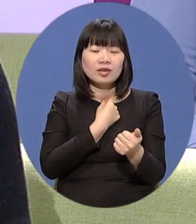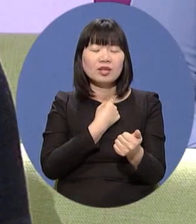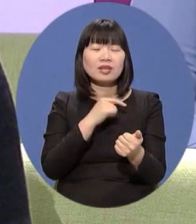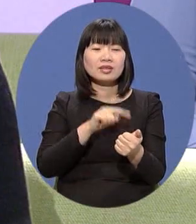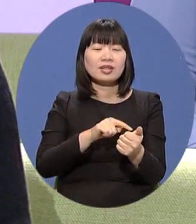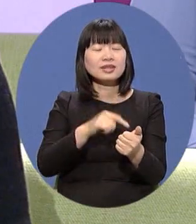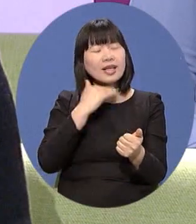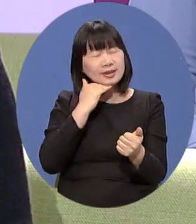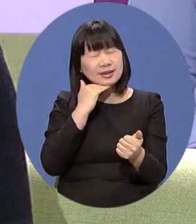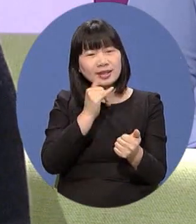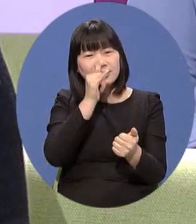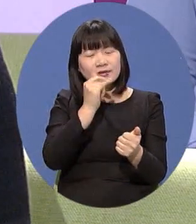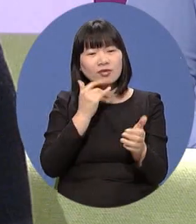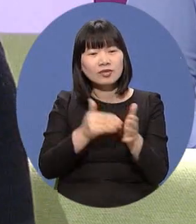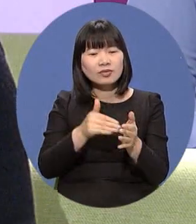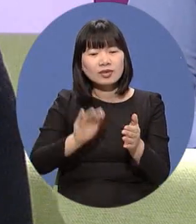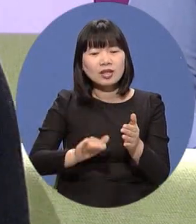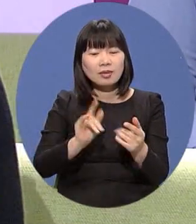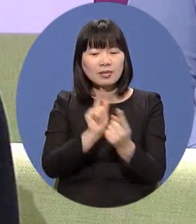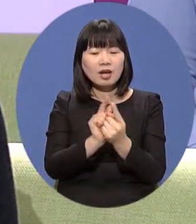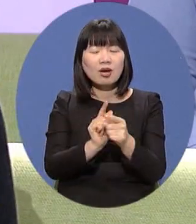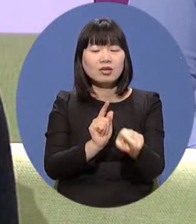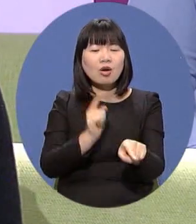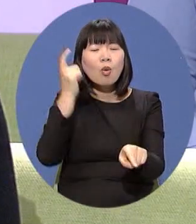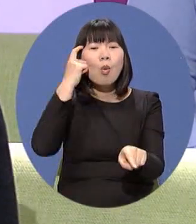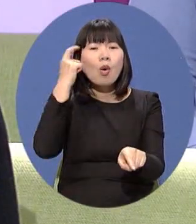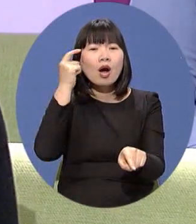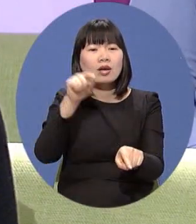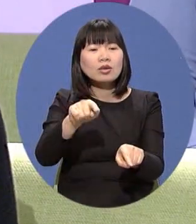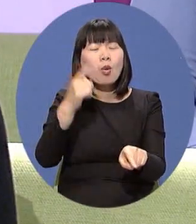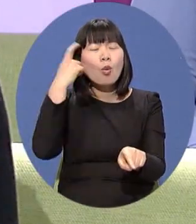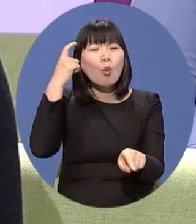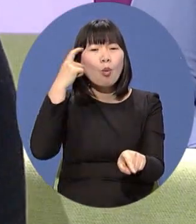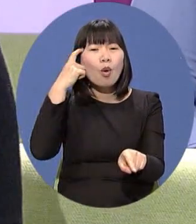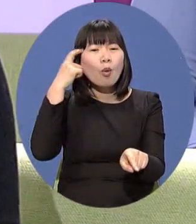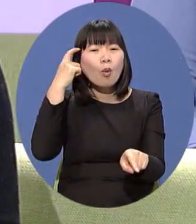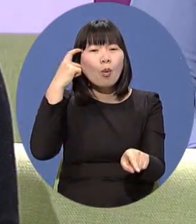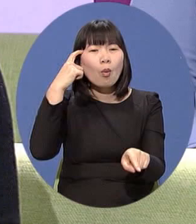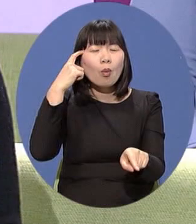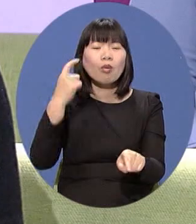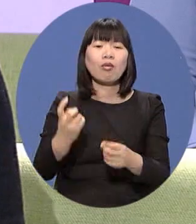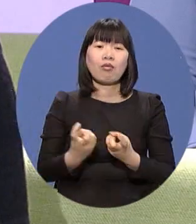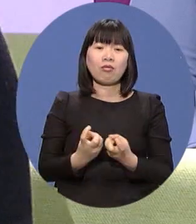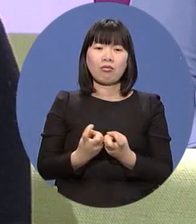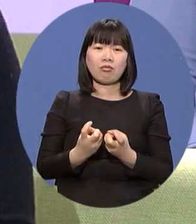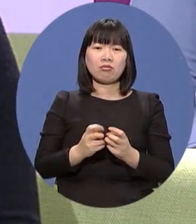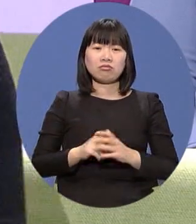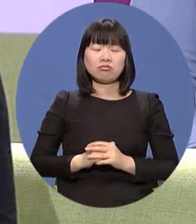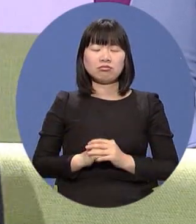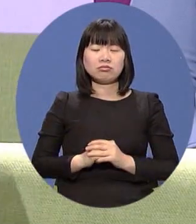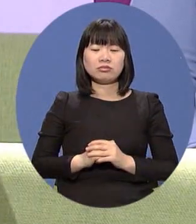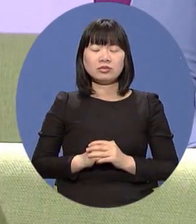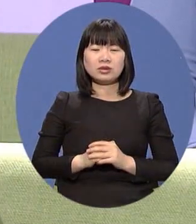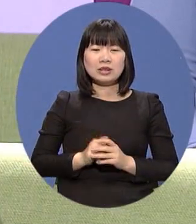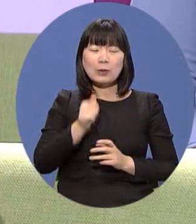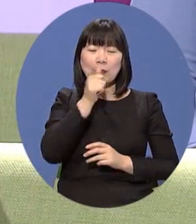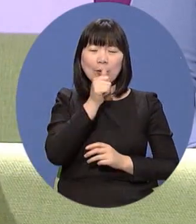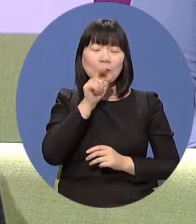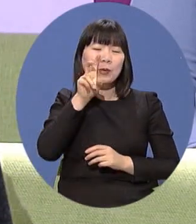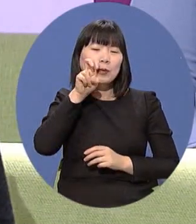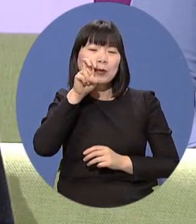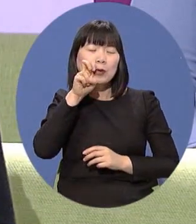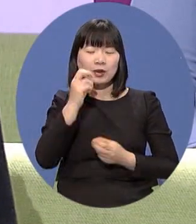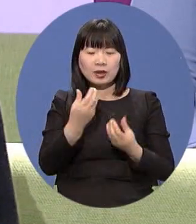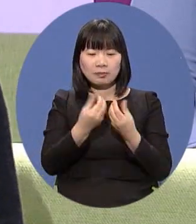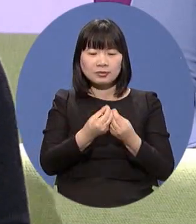그런 기대를 했는데 오는 거는 계속 너 왜 그래? 너 왜 그래? 그럼 어떻게 돼요? 고양이와 쥐로